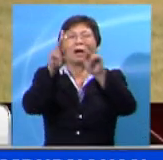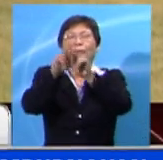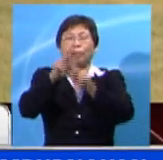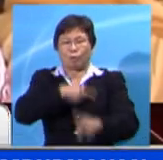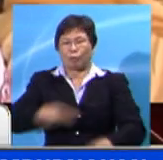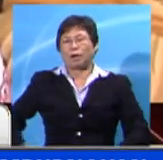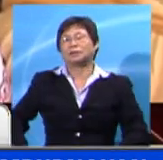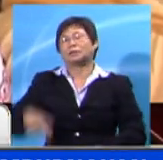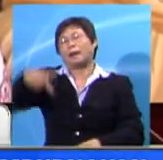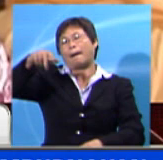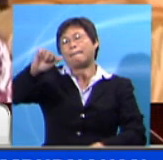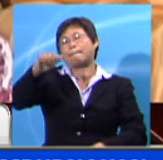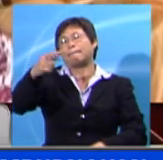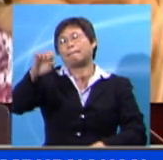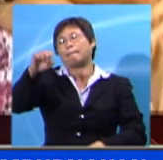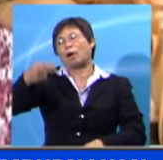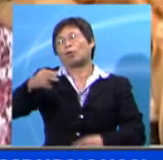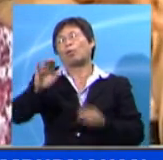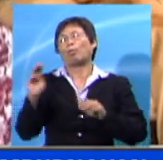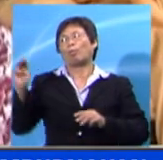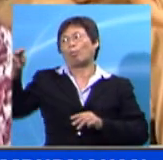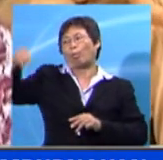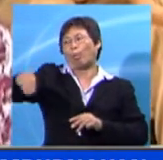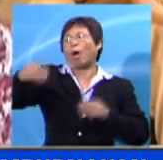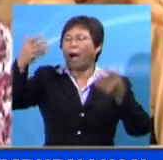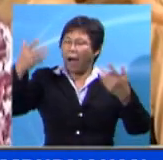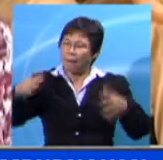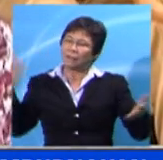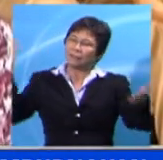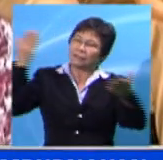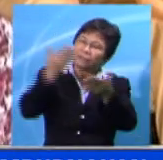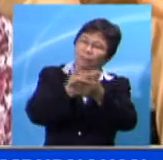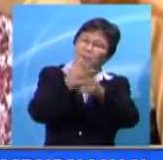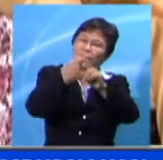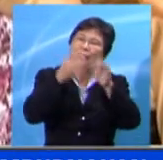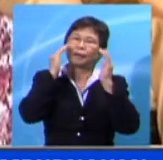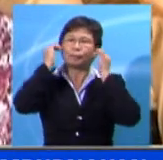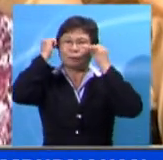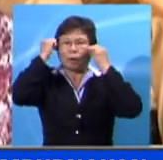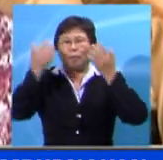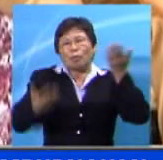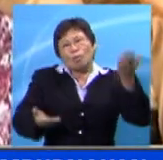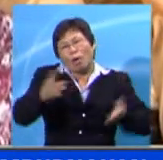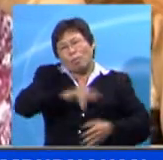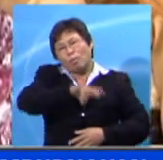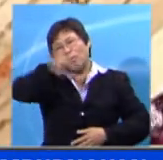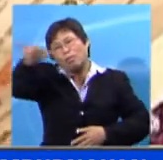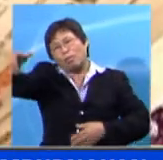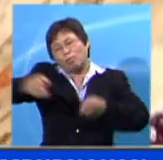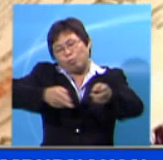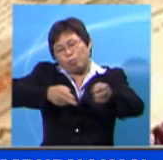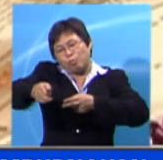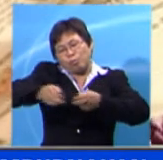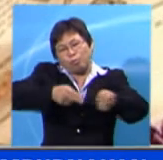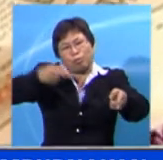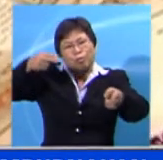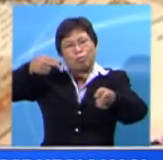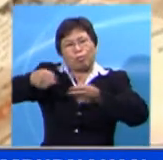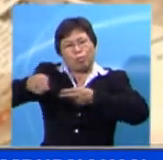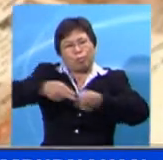muar sebaik tiba dari Amsterdam Beliau juga dijangka ke Amsterdam Belanda bagi menyelesaikan urusan pengajian